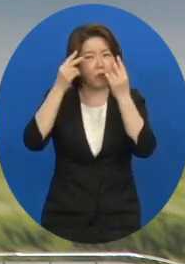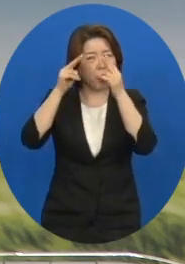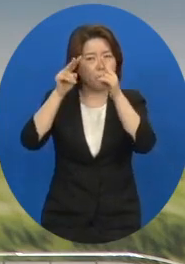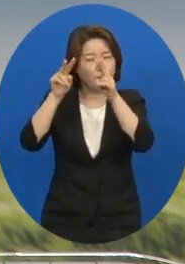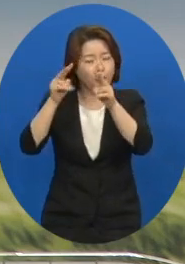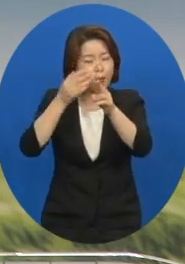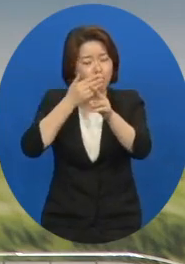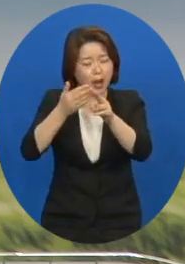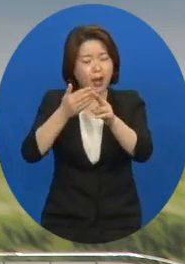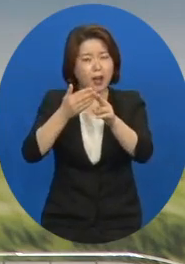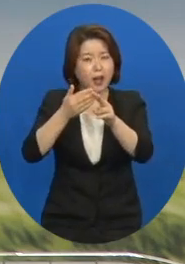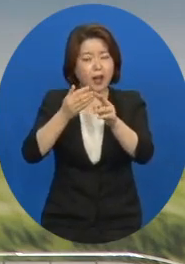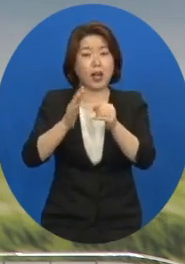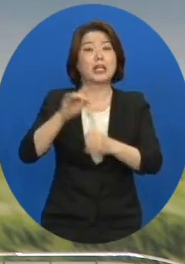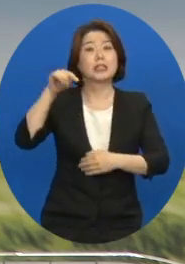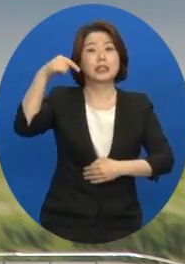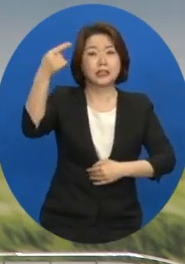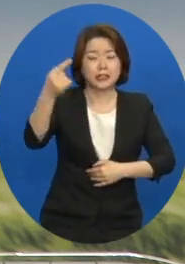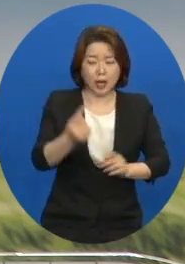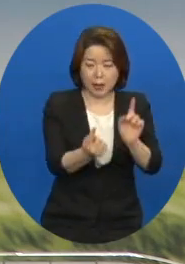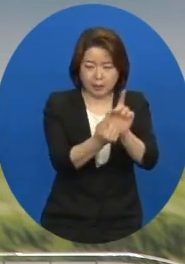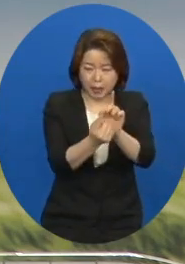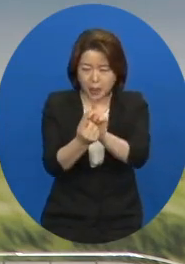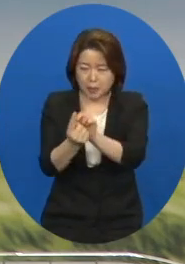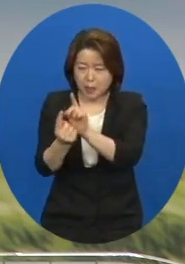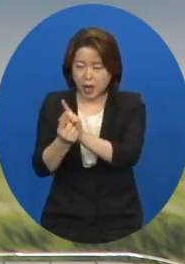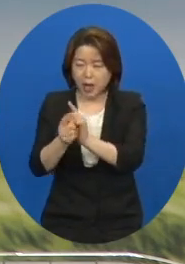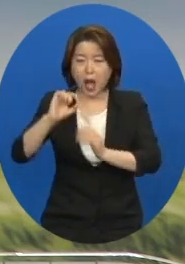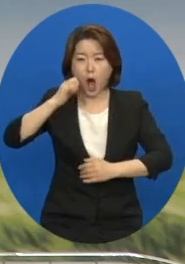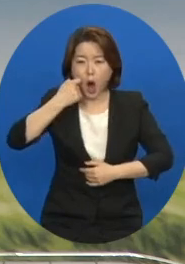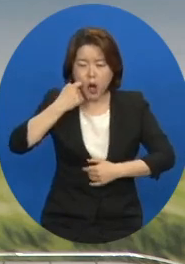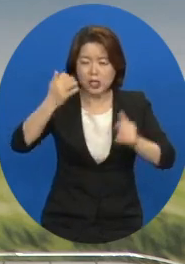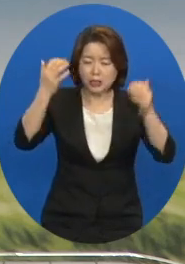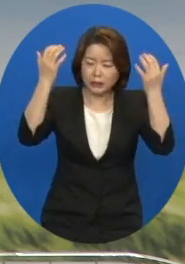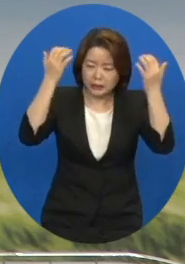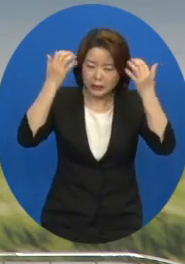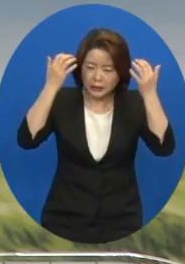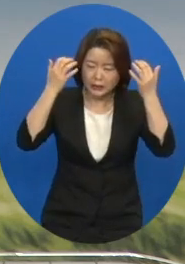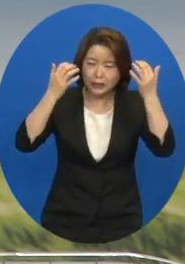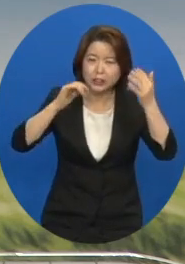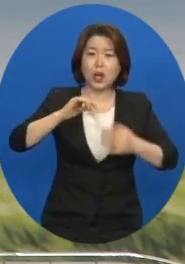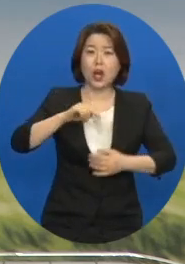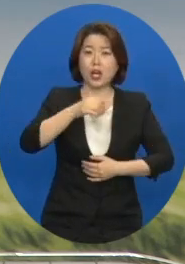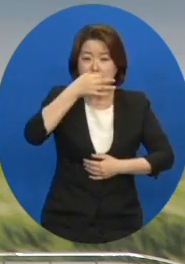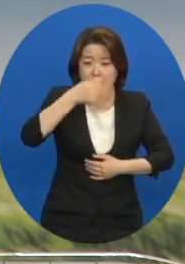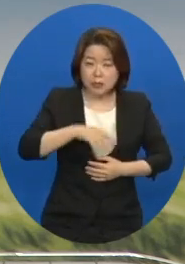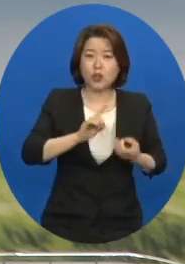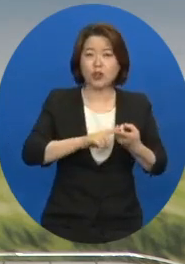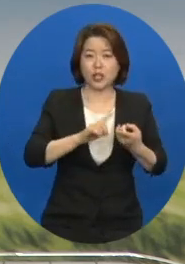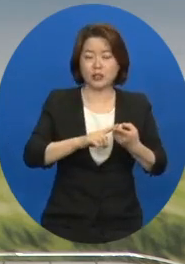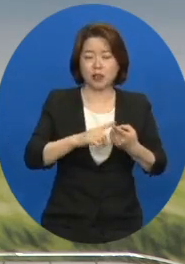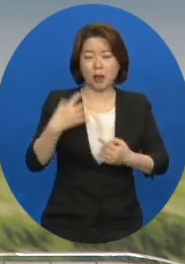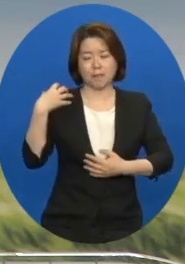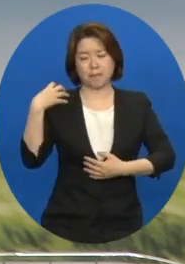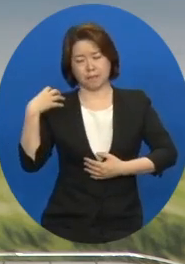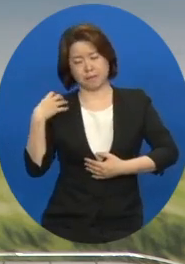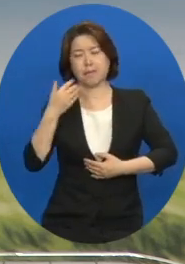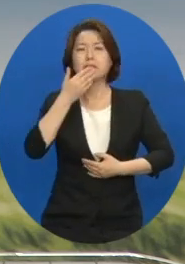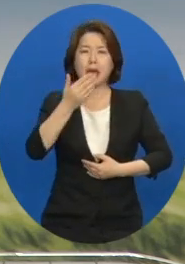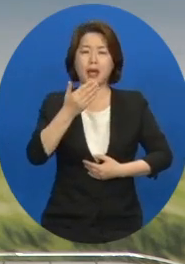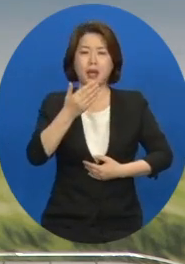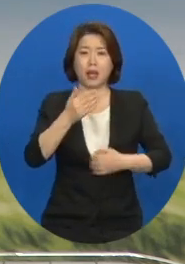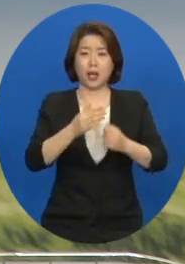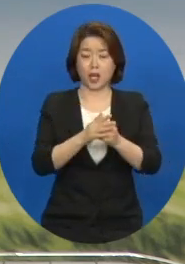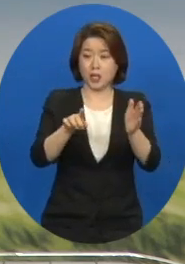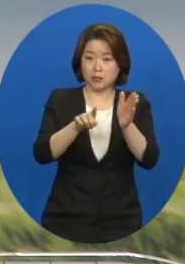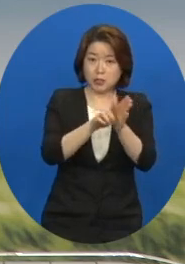있어야 그 다음에 부딪히는 여러 가지 난관과 시련과 고비를 감당해 나갈 수 있는 거예요.